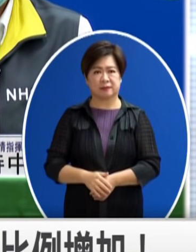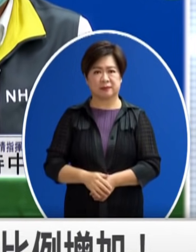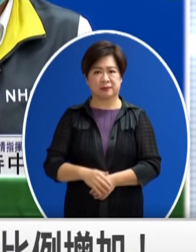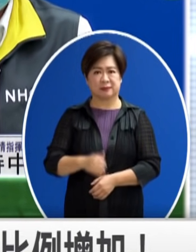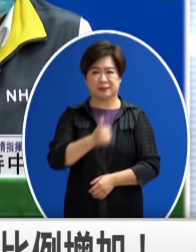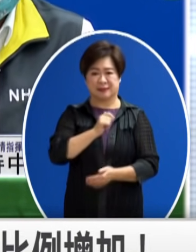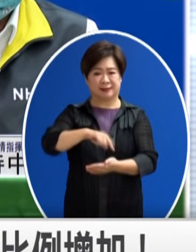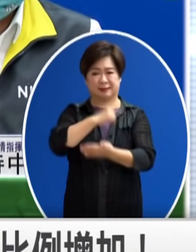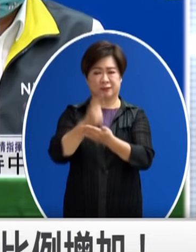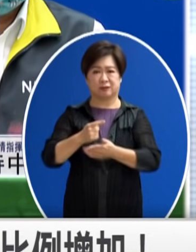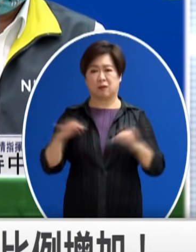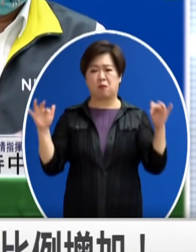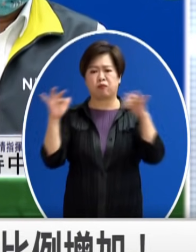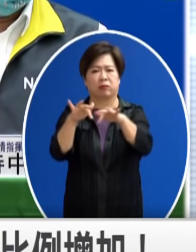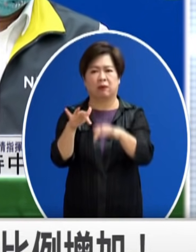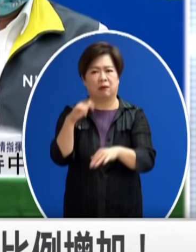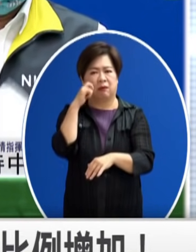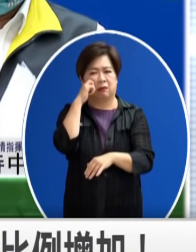全部来开了。